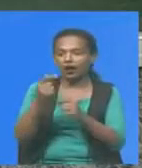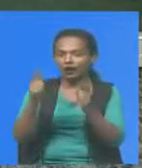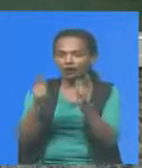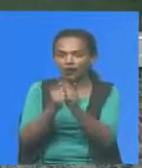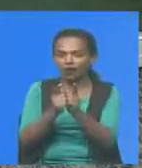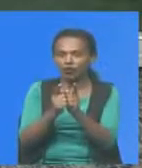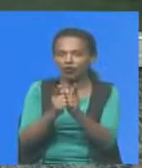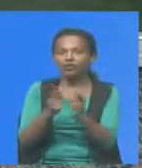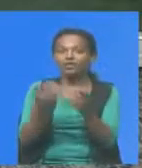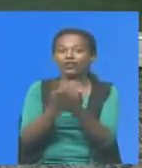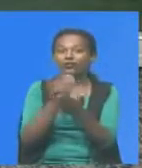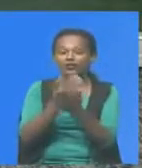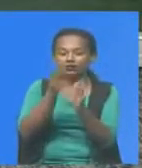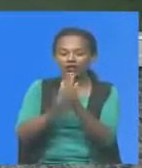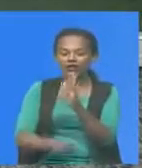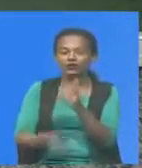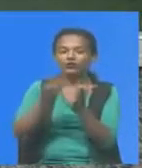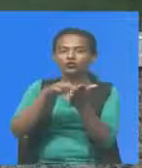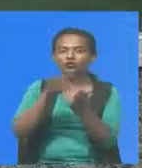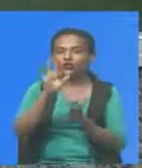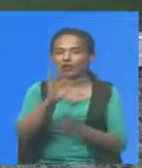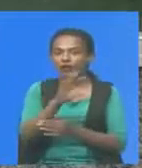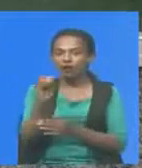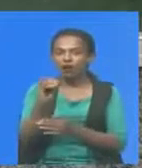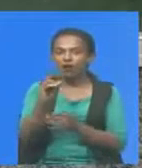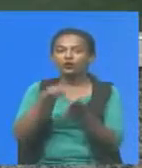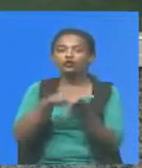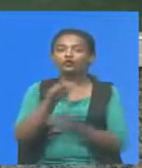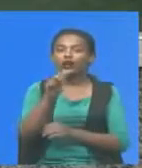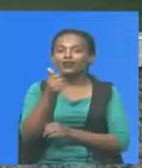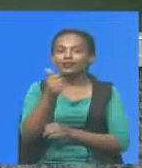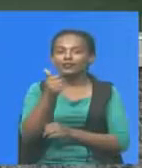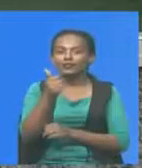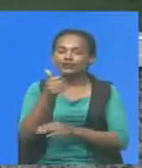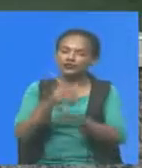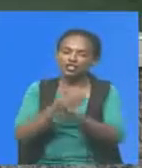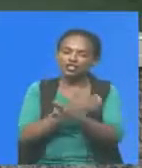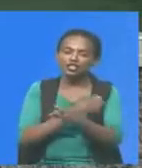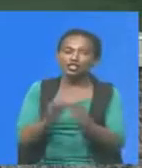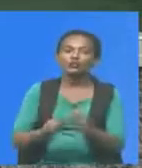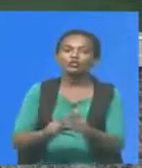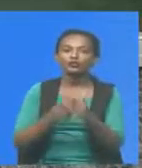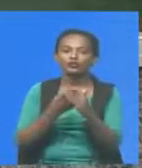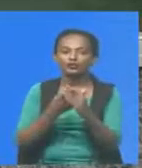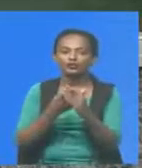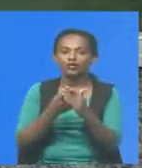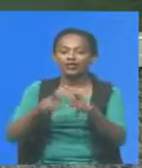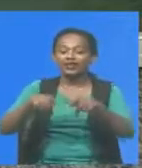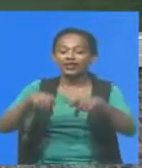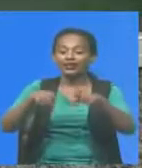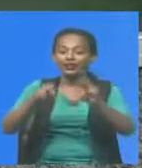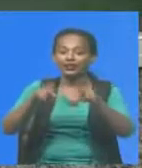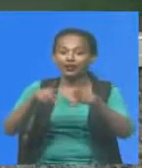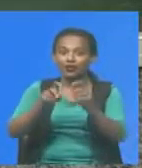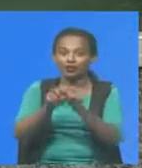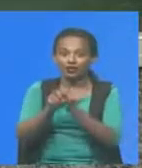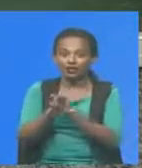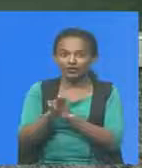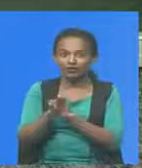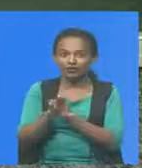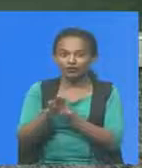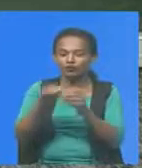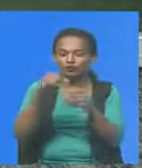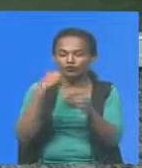በ2009 እና 2010 ማገገም ቢችልም የግብርና ሴክተር የስልተ ምርት